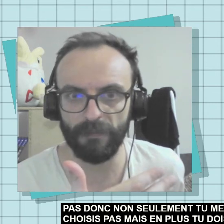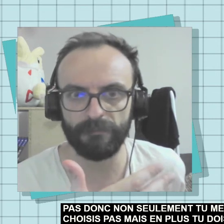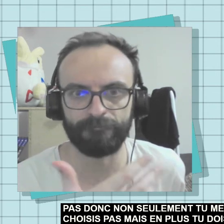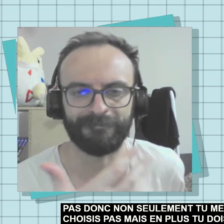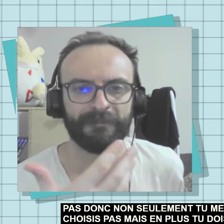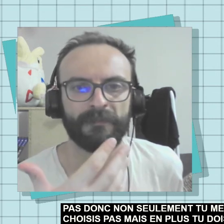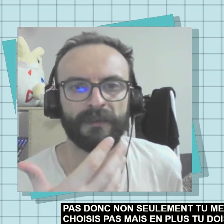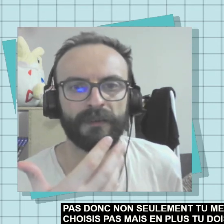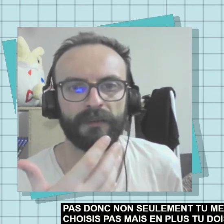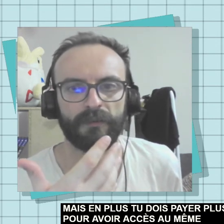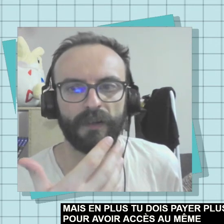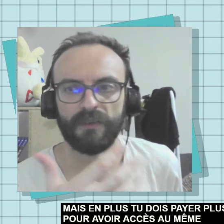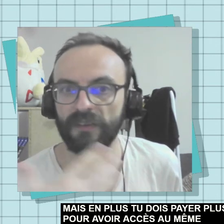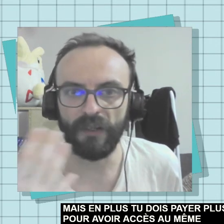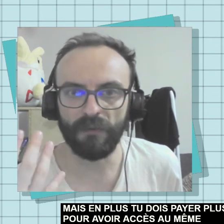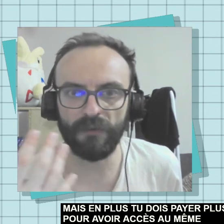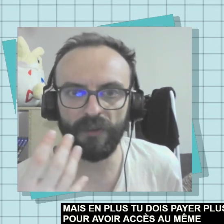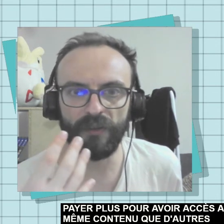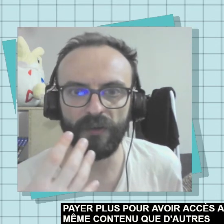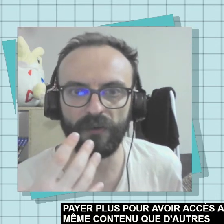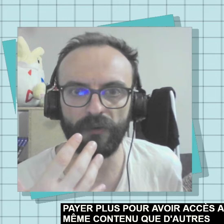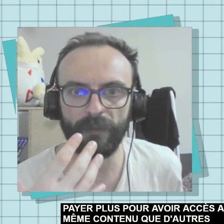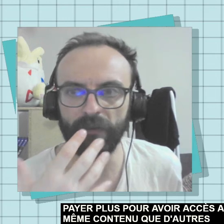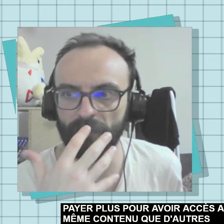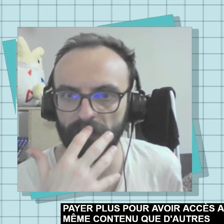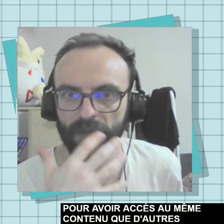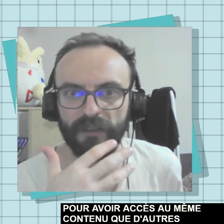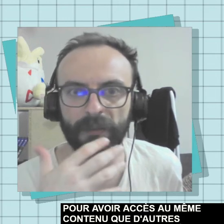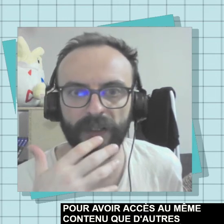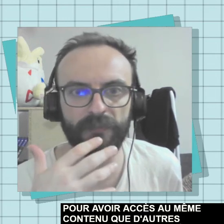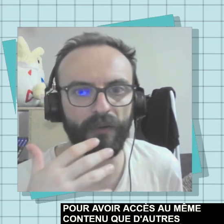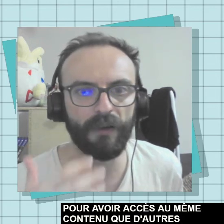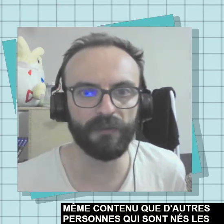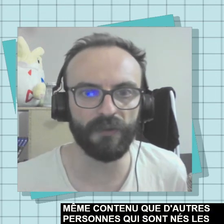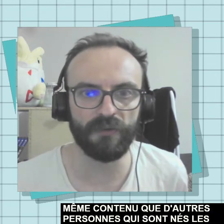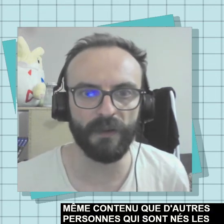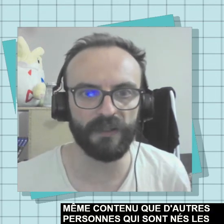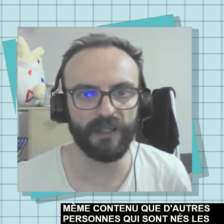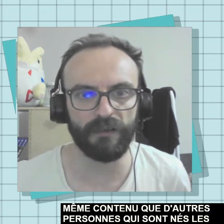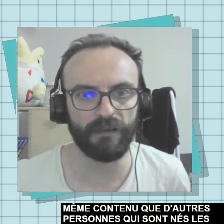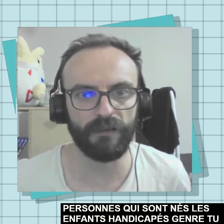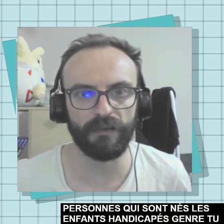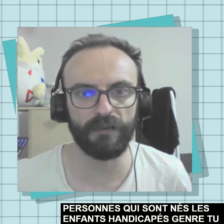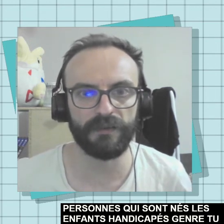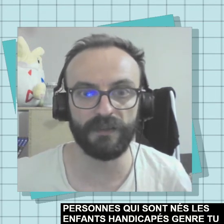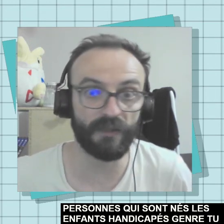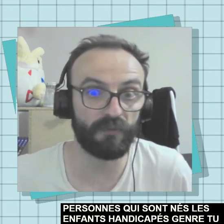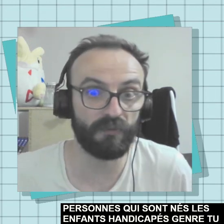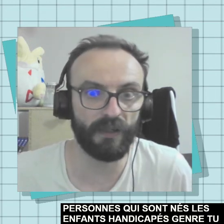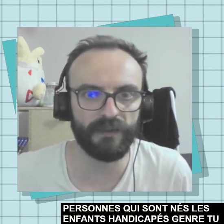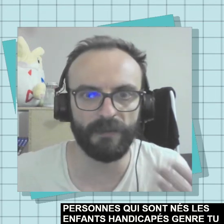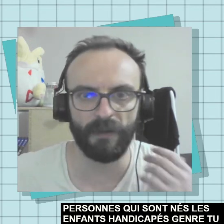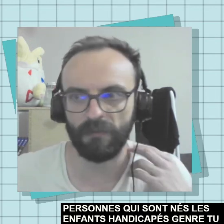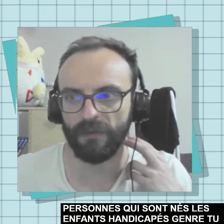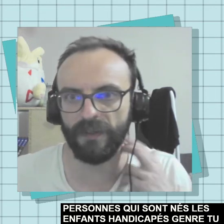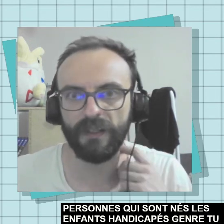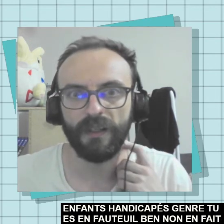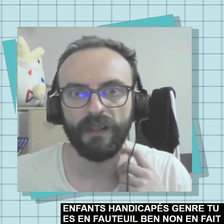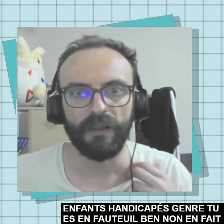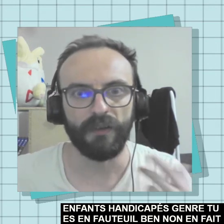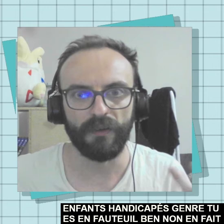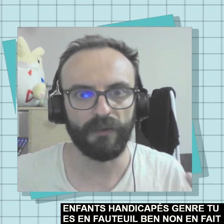handicap. Tu vois, genre t'es en fauteuil, bah non, en fait tu dois te démerder pour avoir un fauteuil super cher, ça coûte une blinde, c'est mal